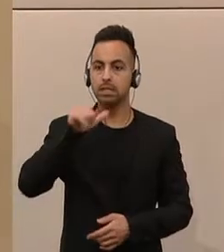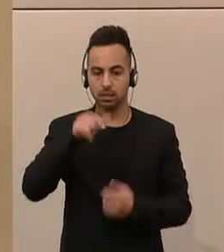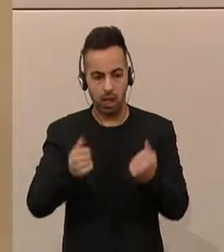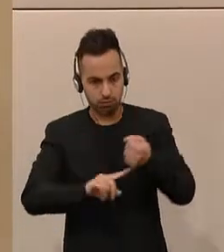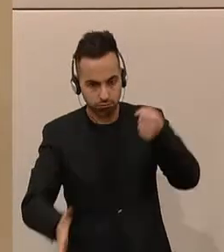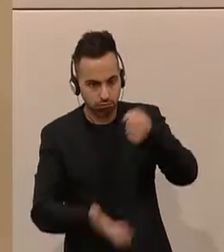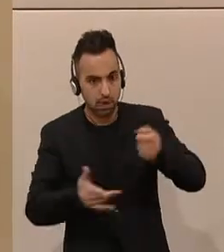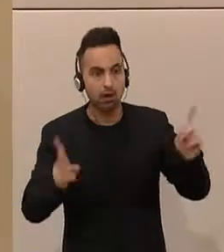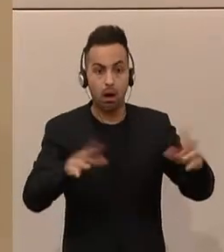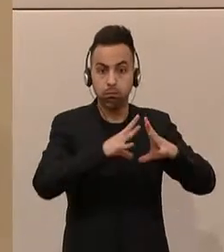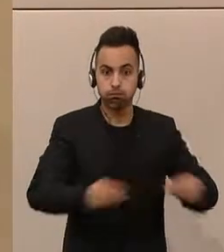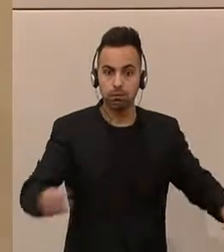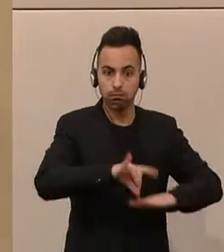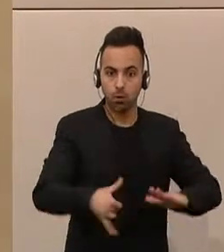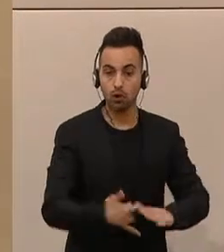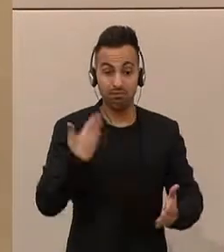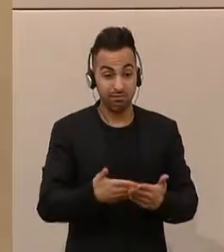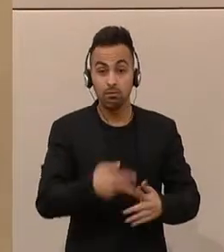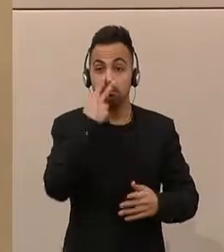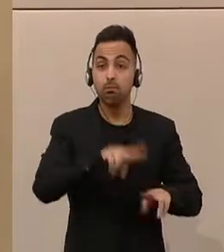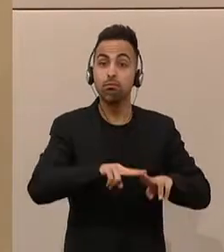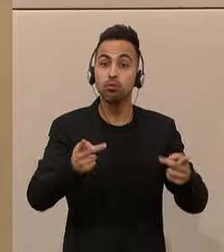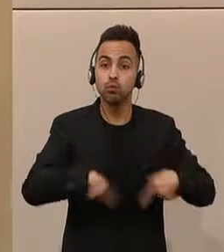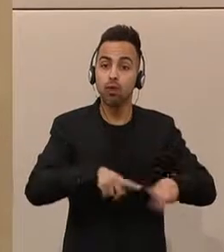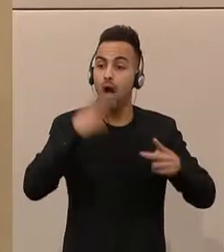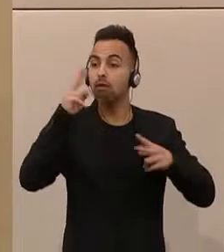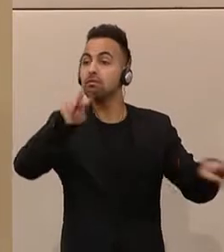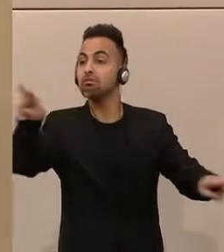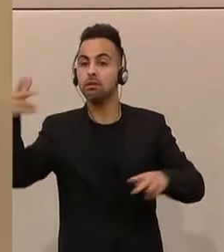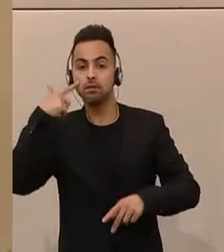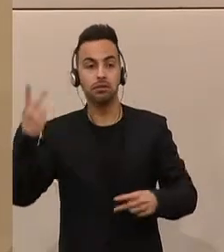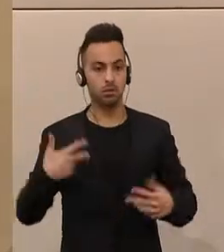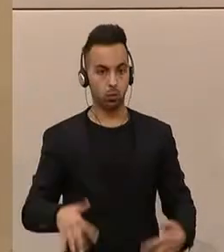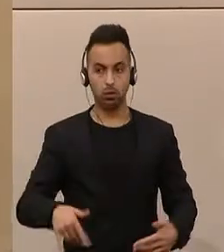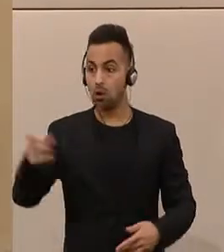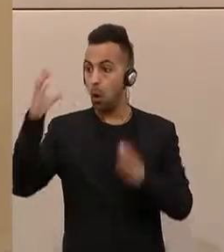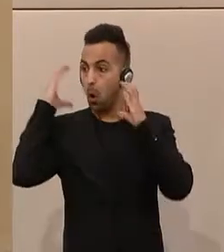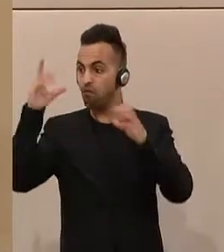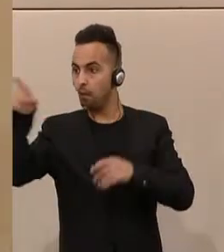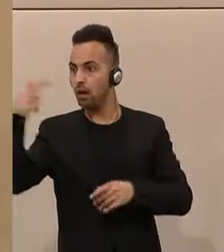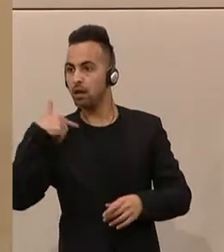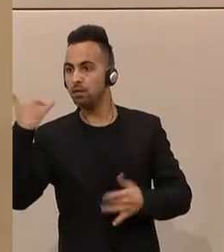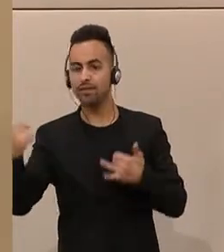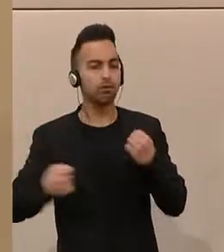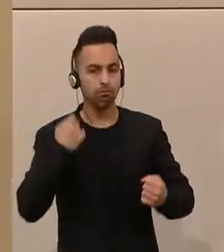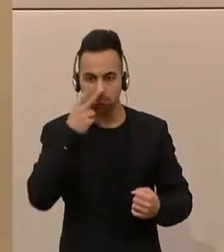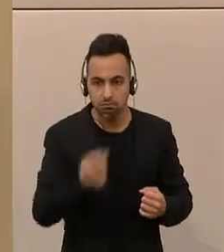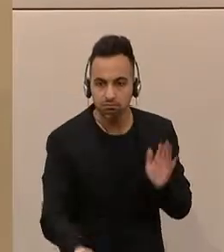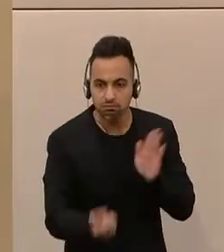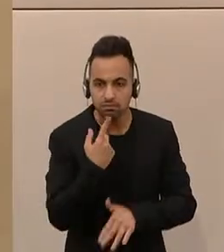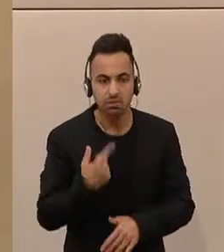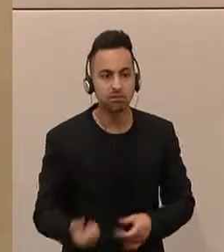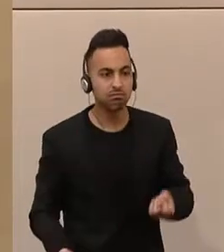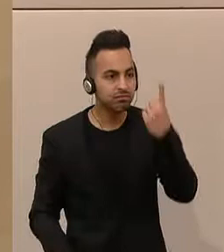draußen, auf die wir in den Bundesländern stoßen. Und das ist auch die Politik, wo auf einmal die ÖVP-Politiker rennen Und in der Region auf einmal wisst ihr, dass ganz, ganz wichtig war.